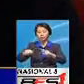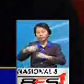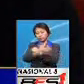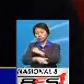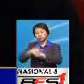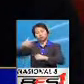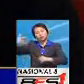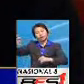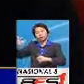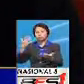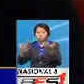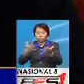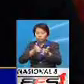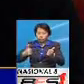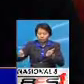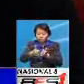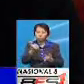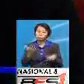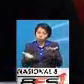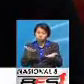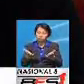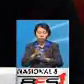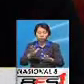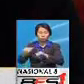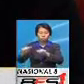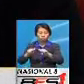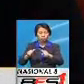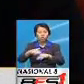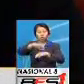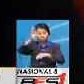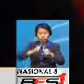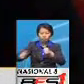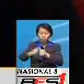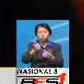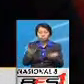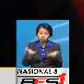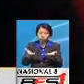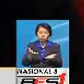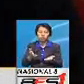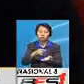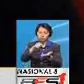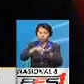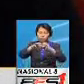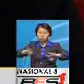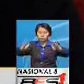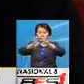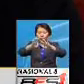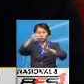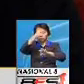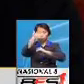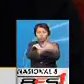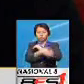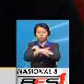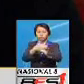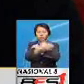lain mungkin bukan setakat agresif mungkin lebih agresif darada kita ini penting kerana Malaysia sebuah negara